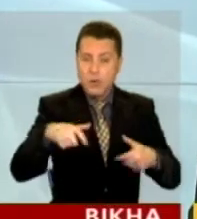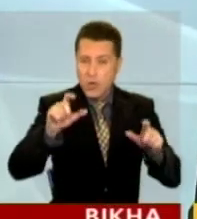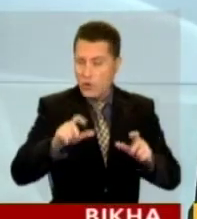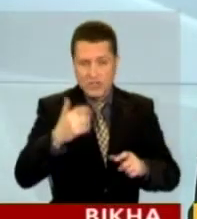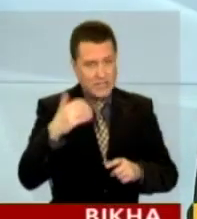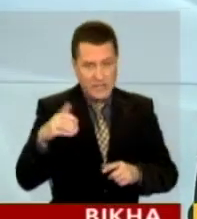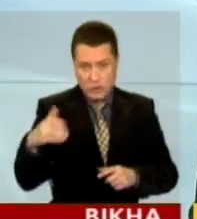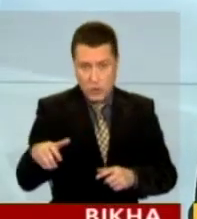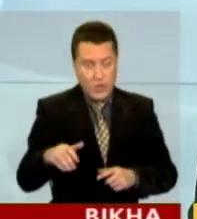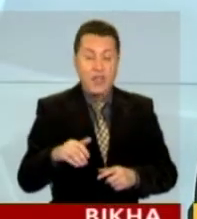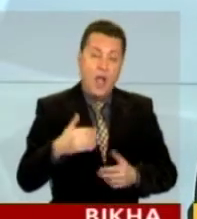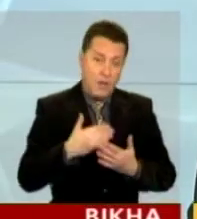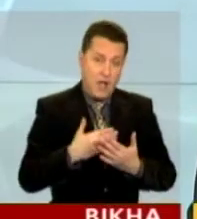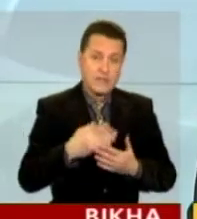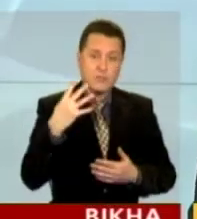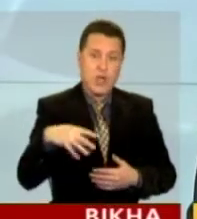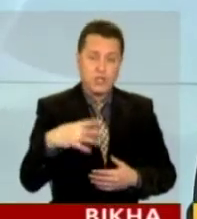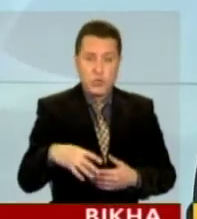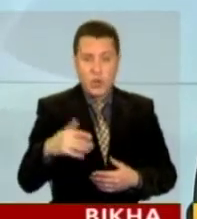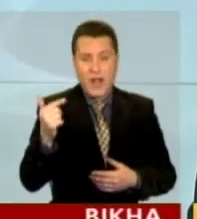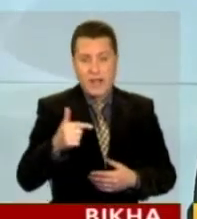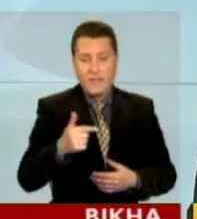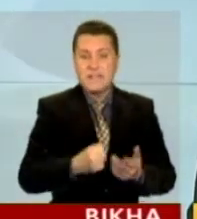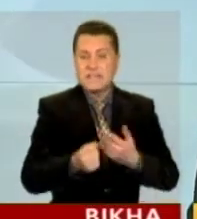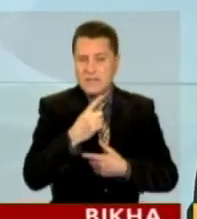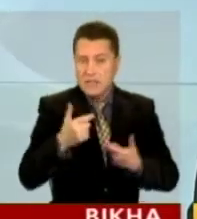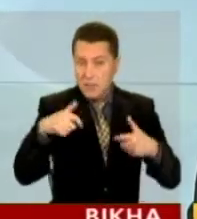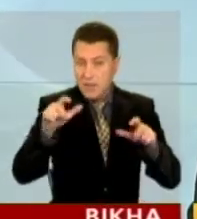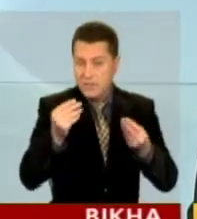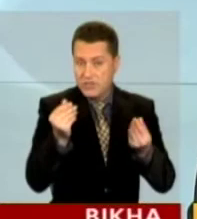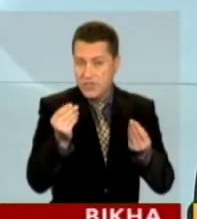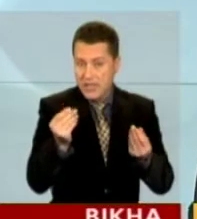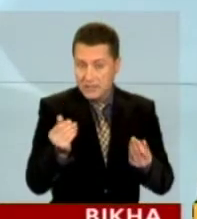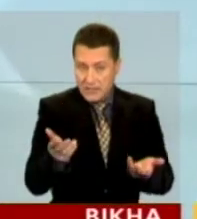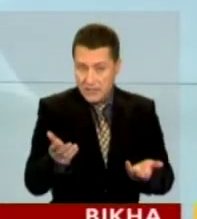на сотні гривень, а максимум на 40. Звідки беруться підвищення цін і